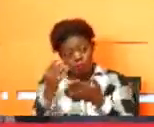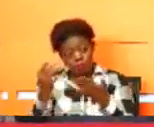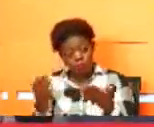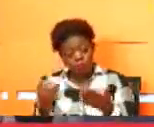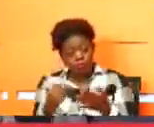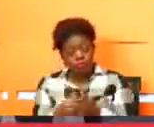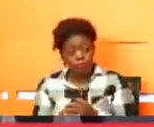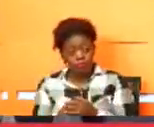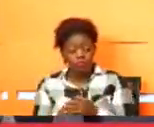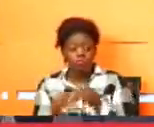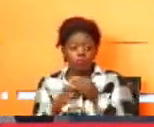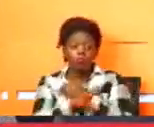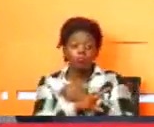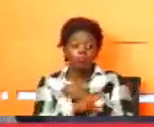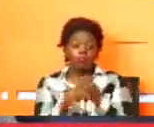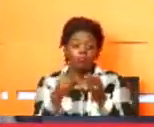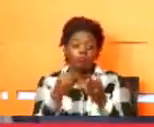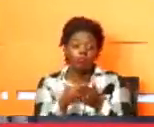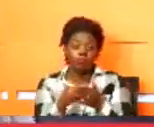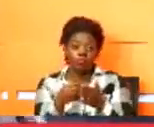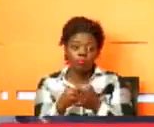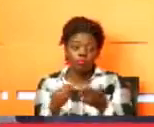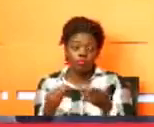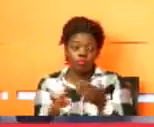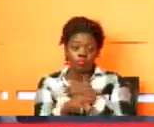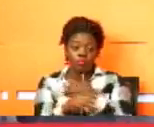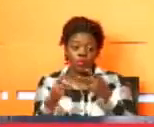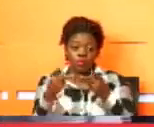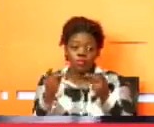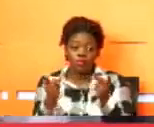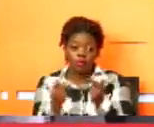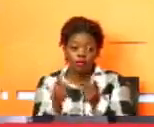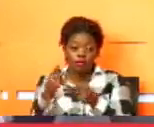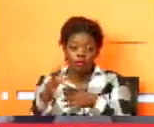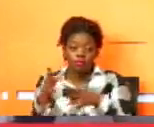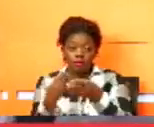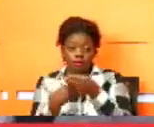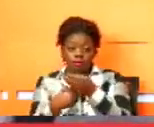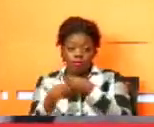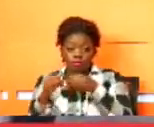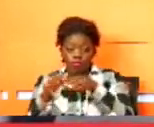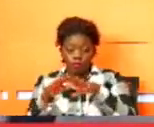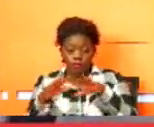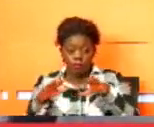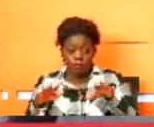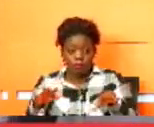sente batutte kifo yabwe batunze kifo zabwe